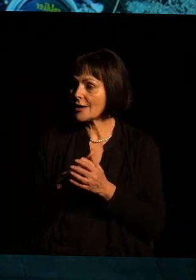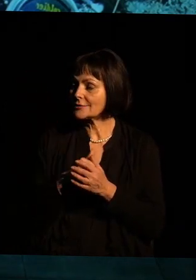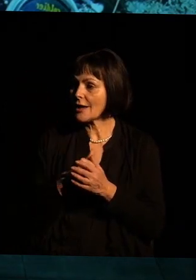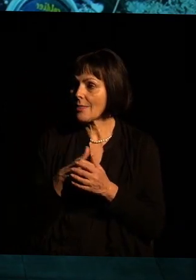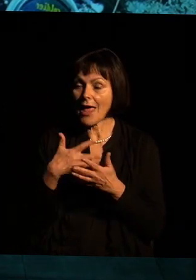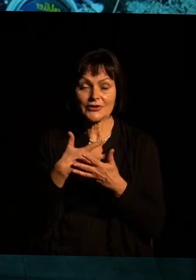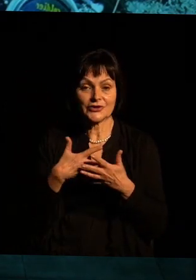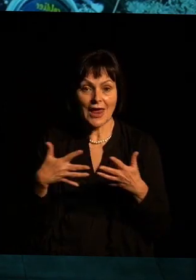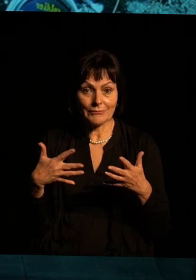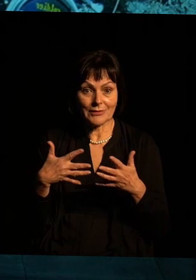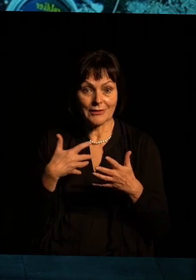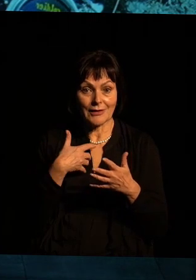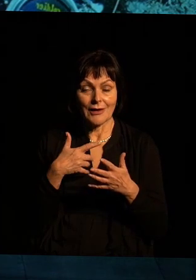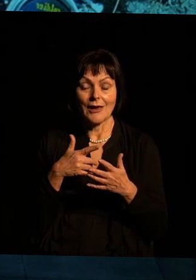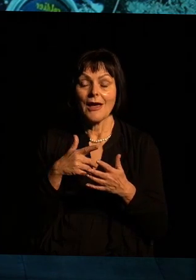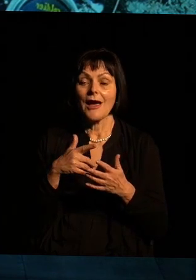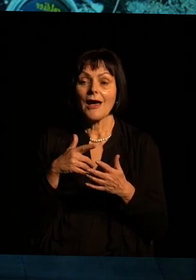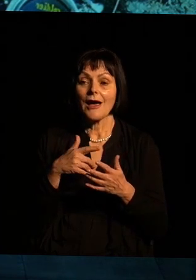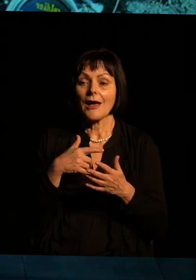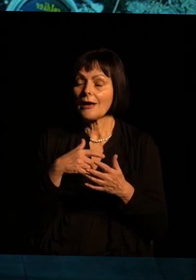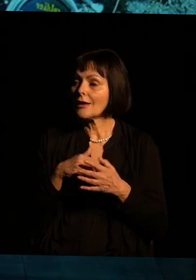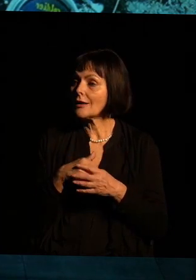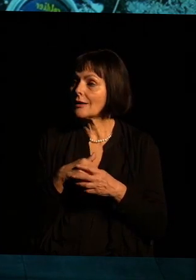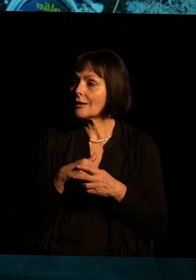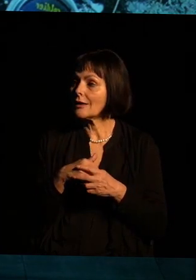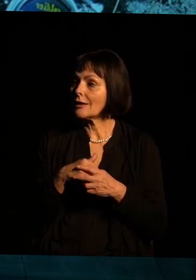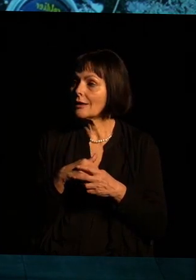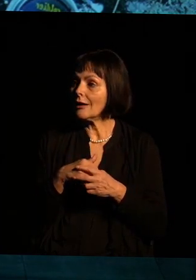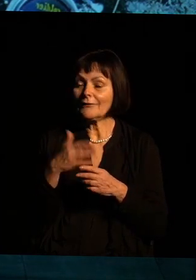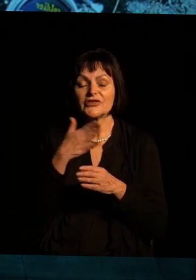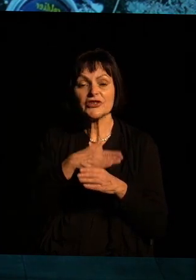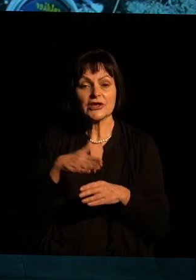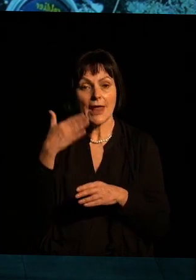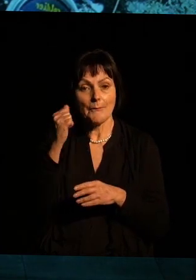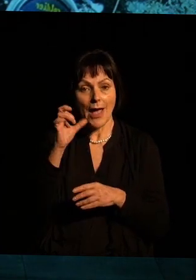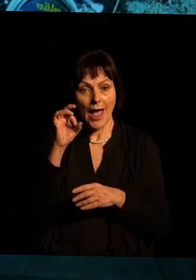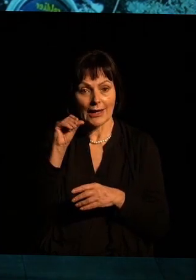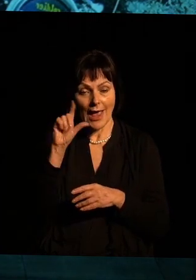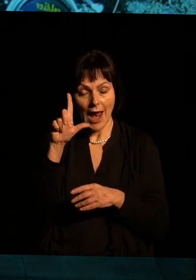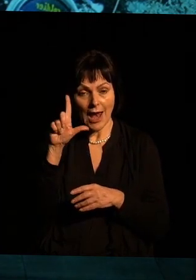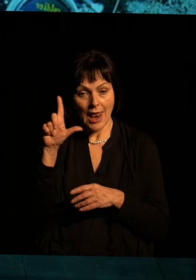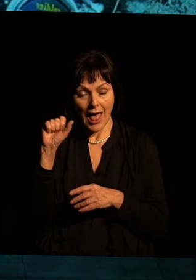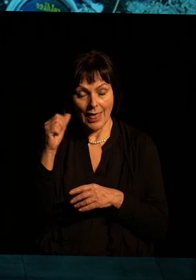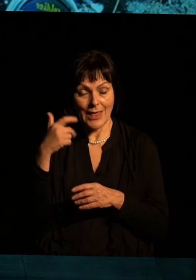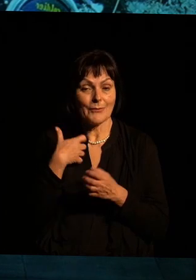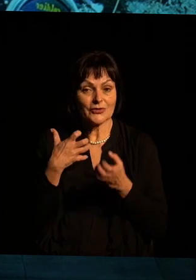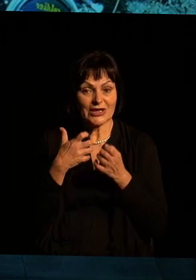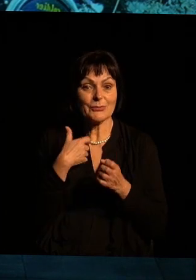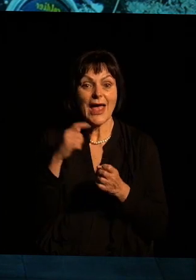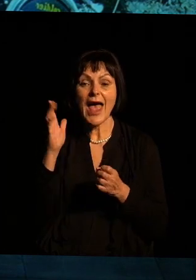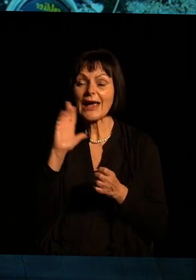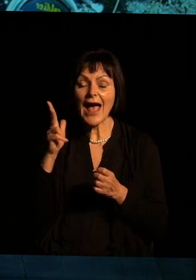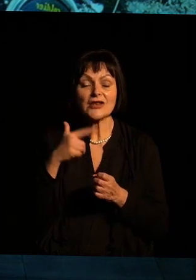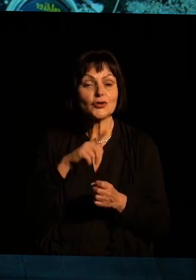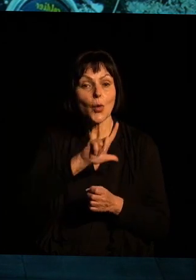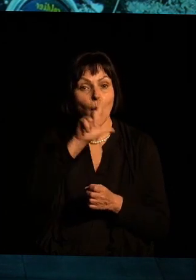na ziemi ognistej, Terra de Fuego i Cieśnina Magellana. Tam, bo chcieliśmy taki na każdym kontynencie jakiś